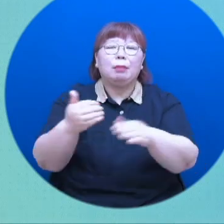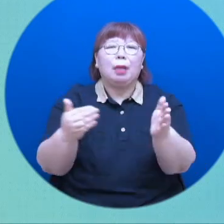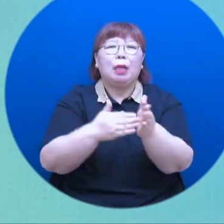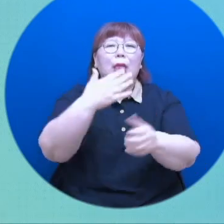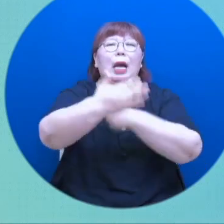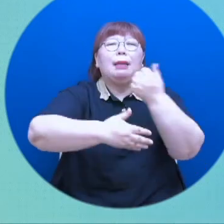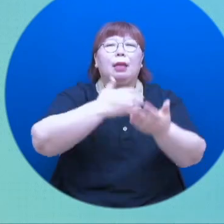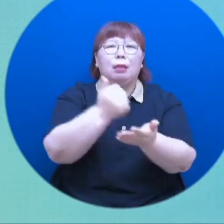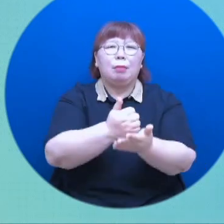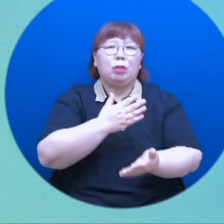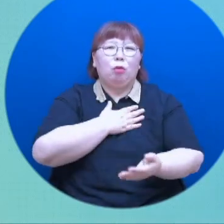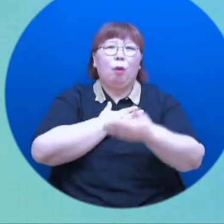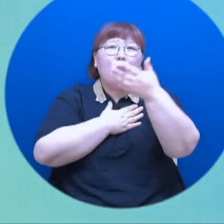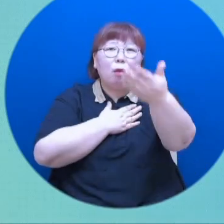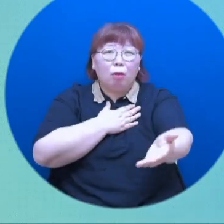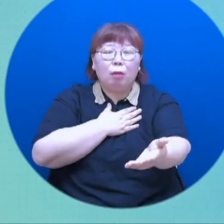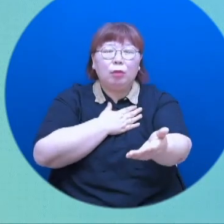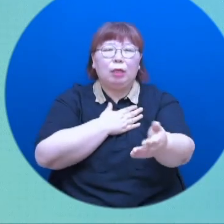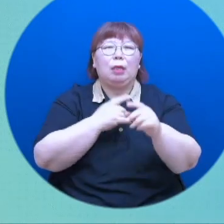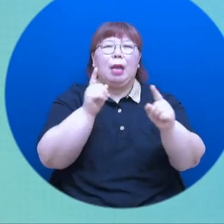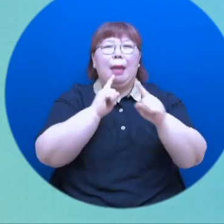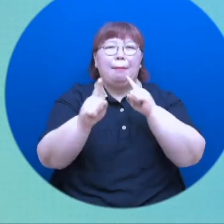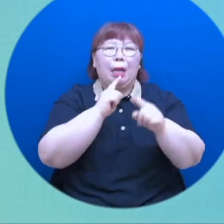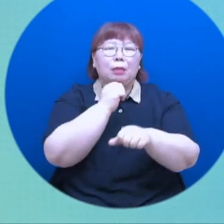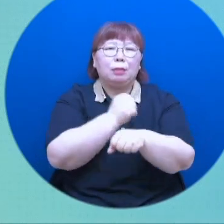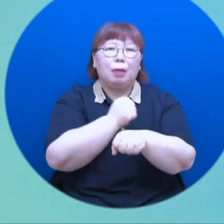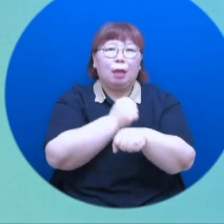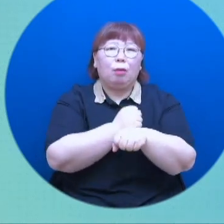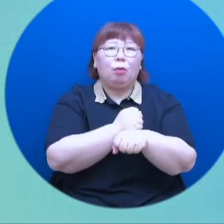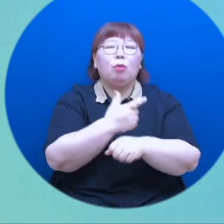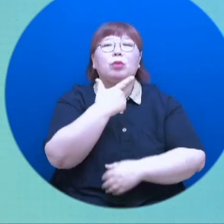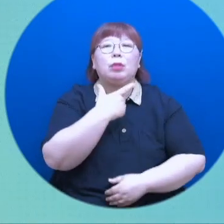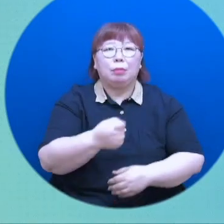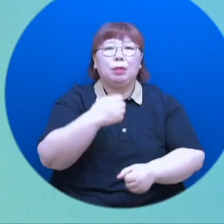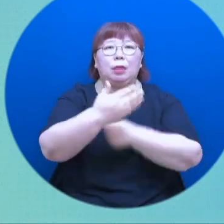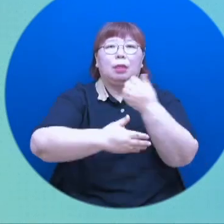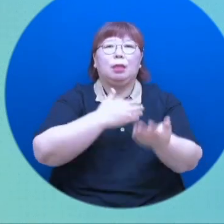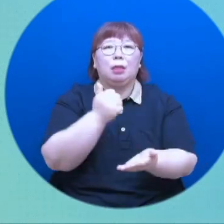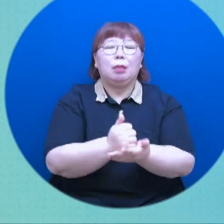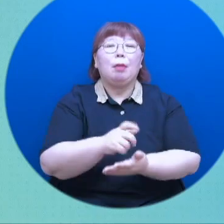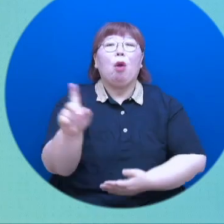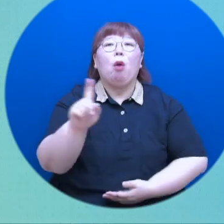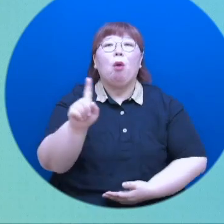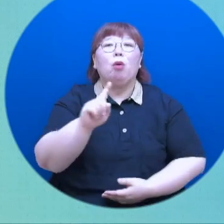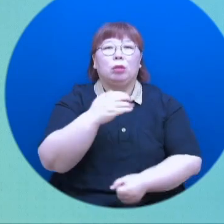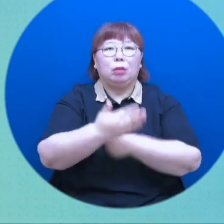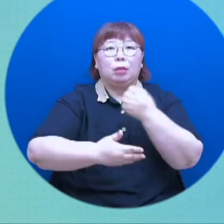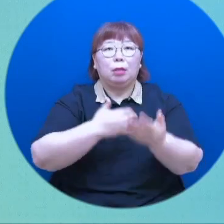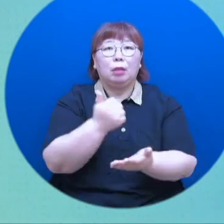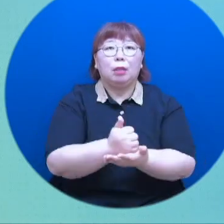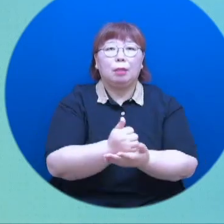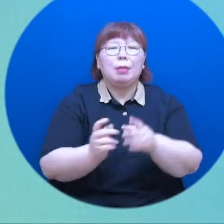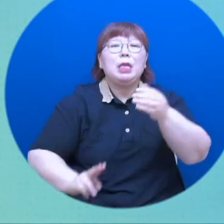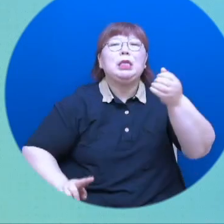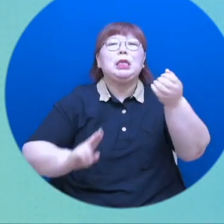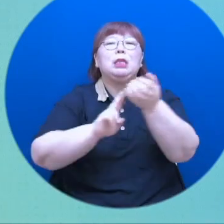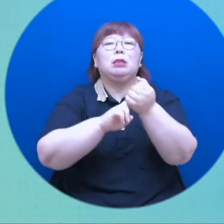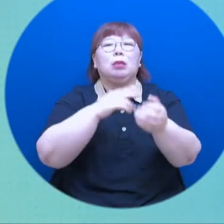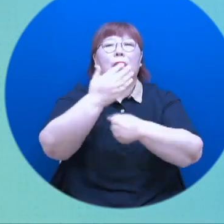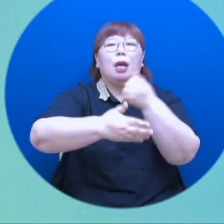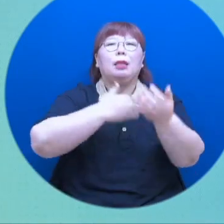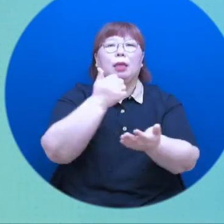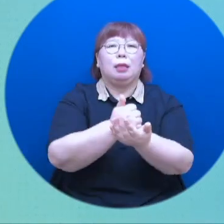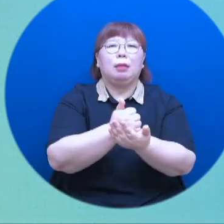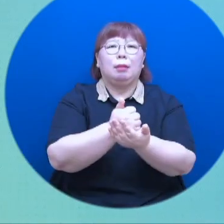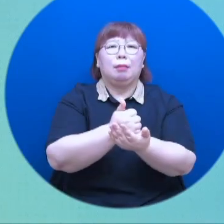저와 여러분에게 말씀하려고 하는 하나님, 어떤 하나님이에요? 기적의 하나님이에요.